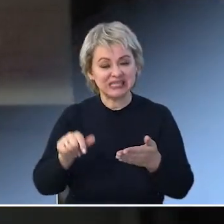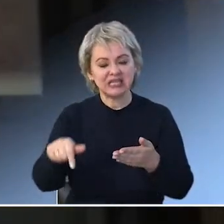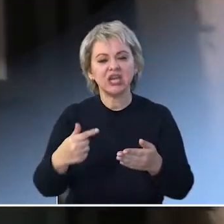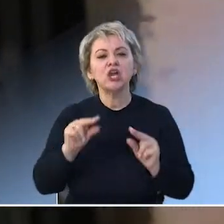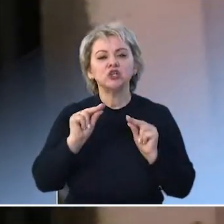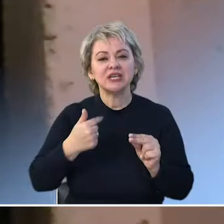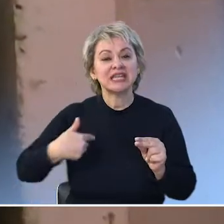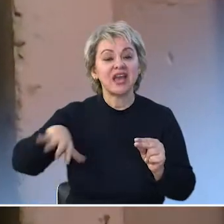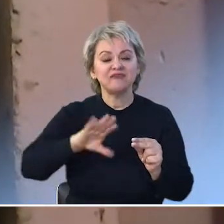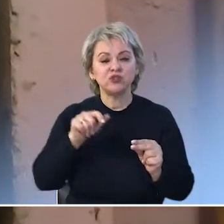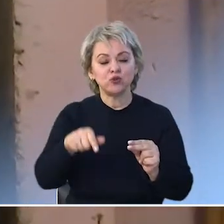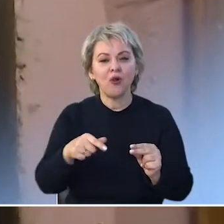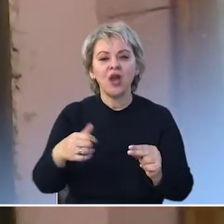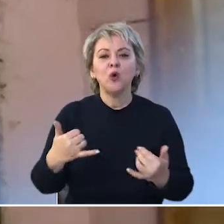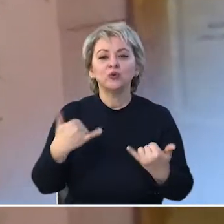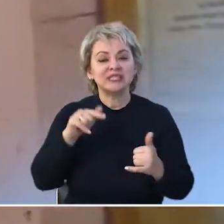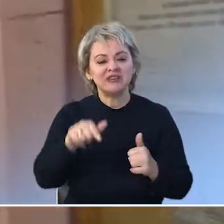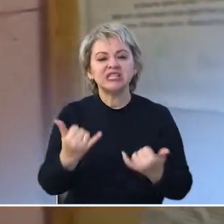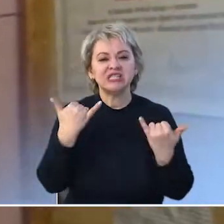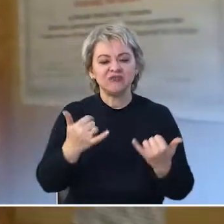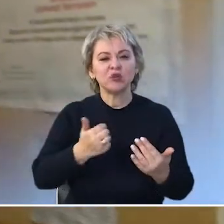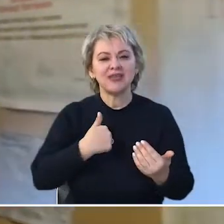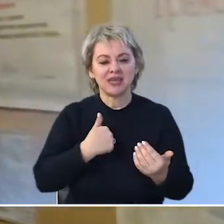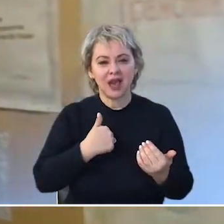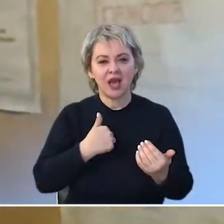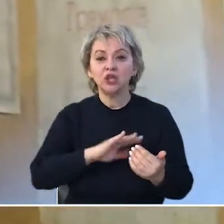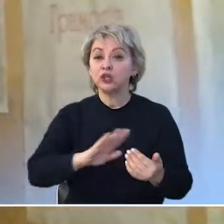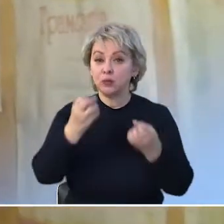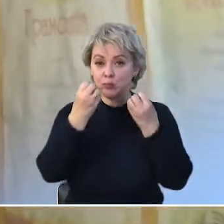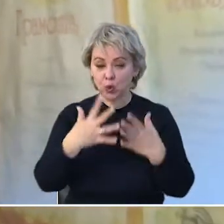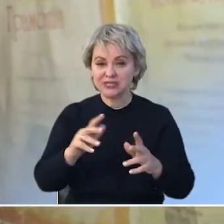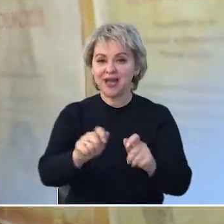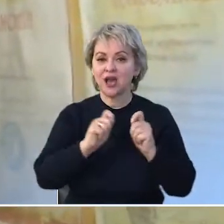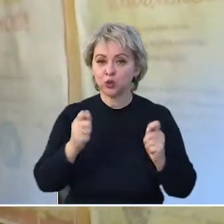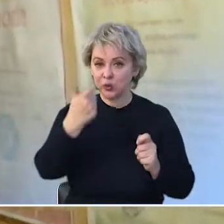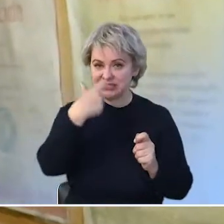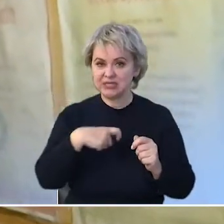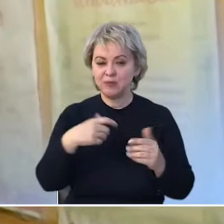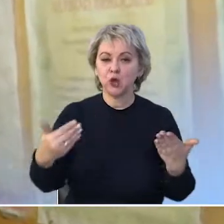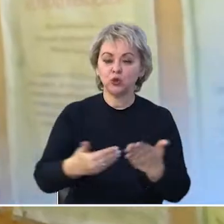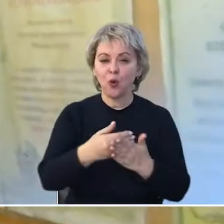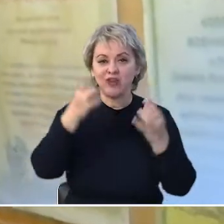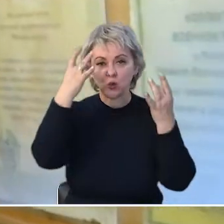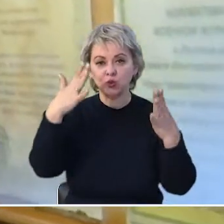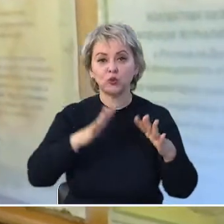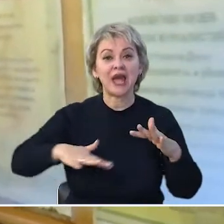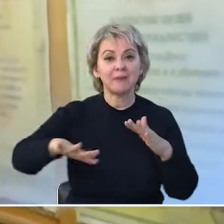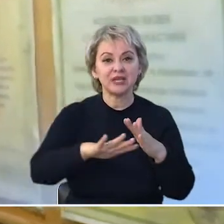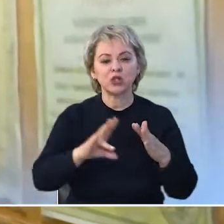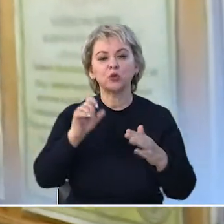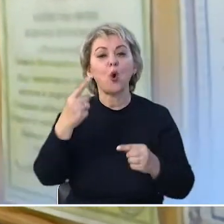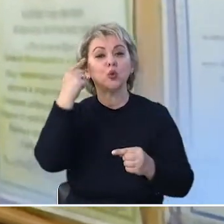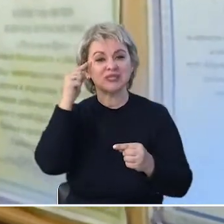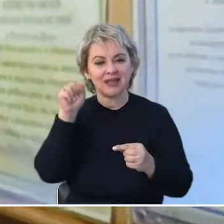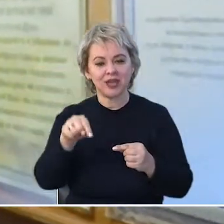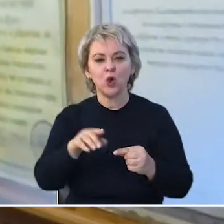честно говоря, я вся в предвкушении. Ведь сегодня я не просто открою для себя новое культурное пространство,